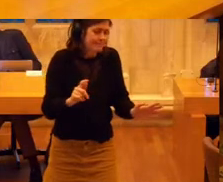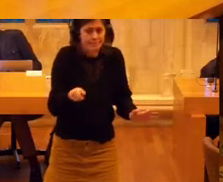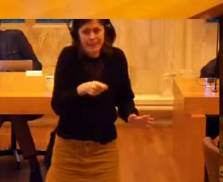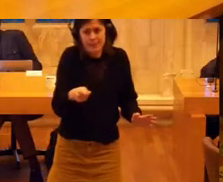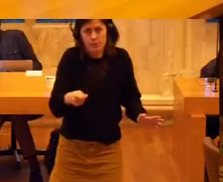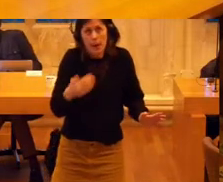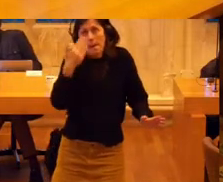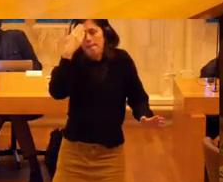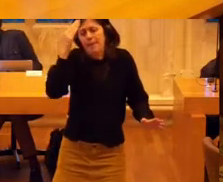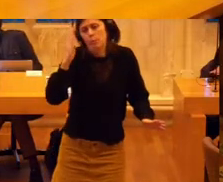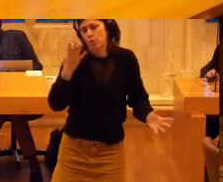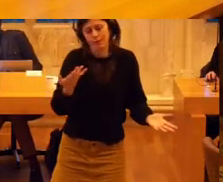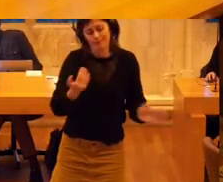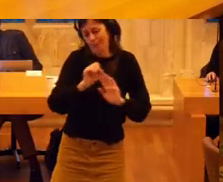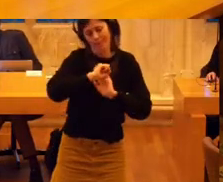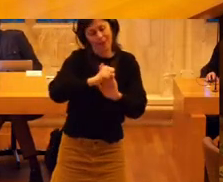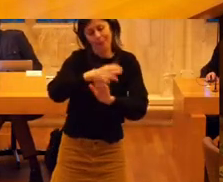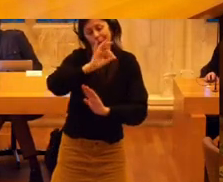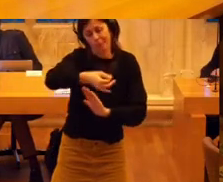si nécessaire